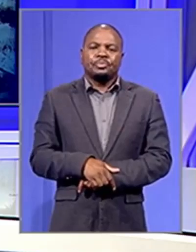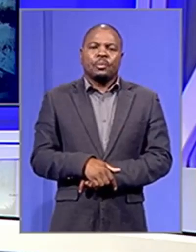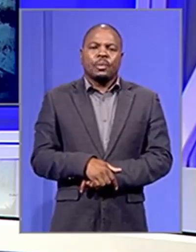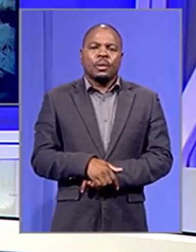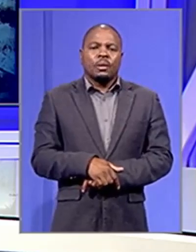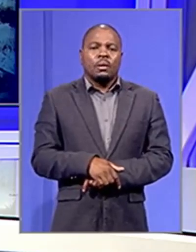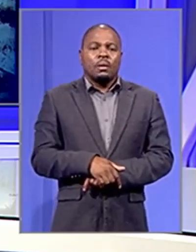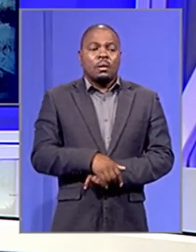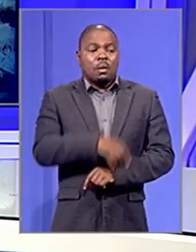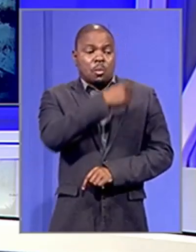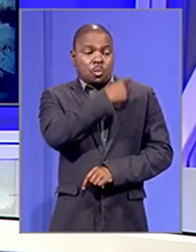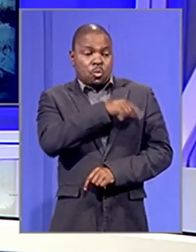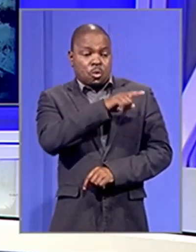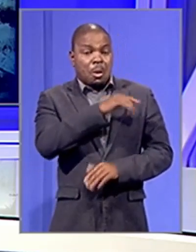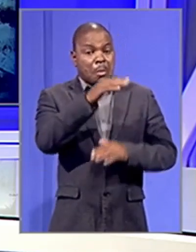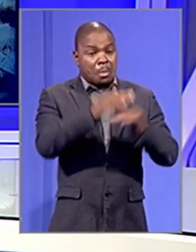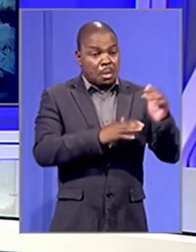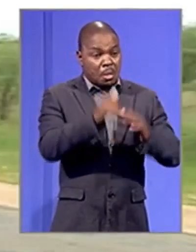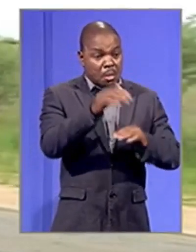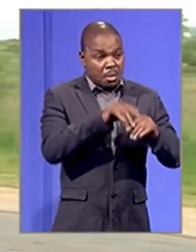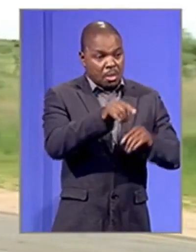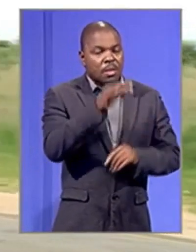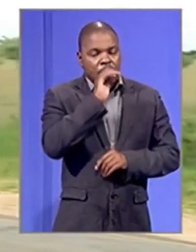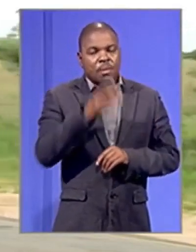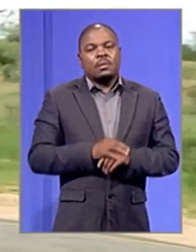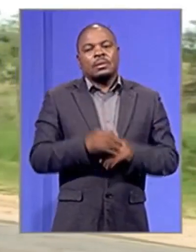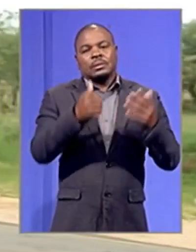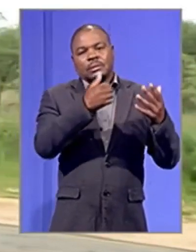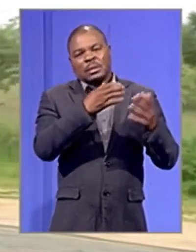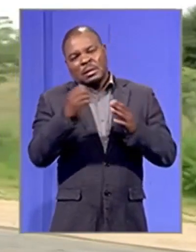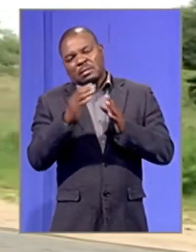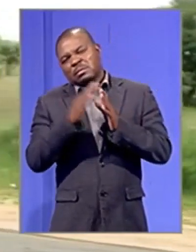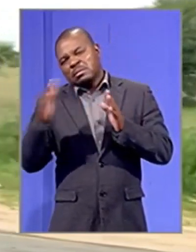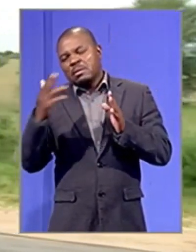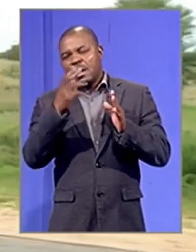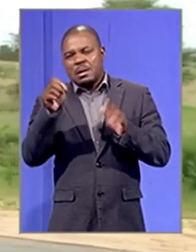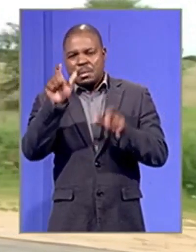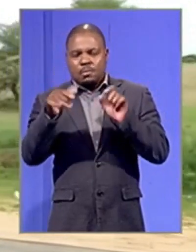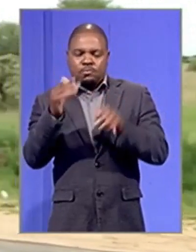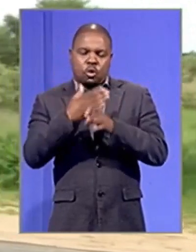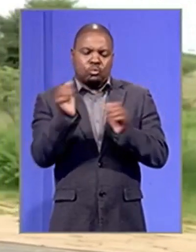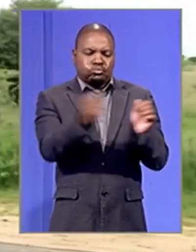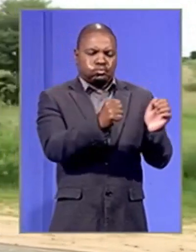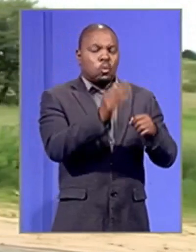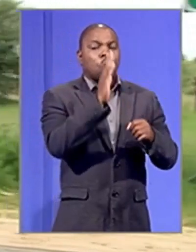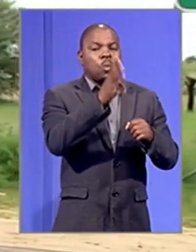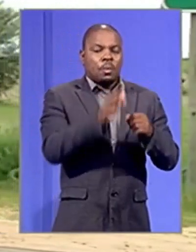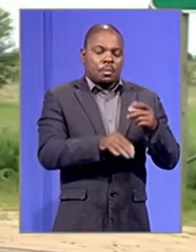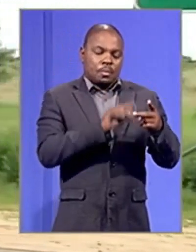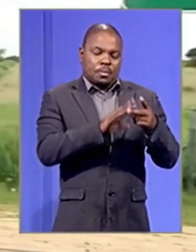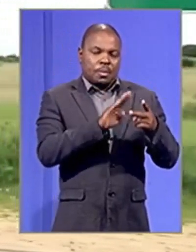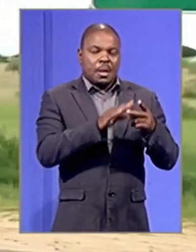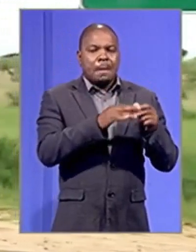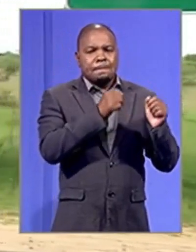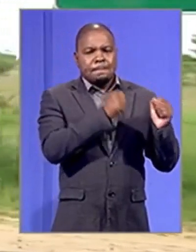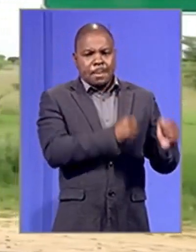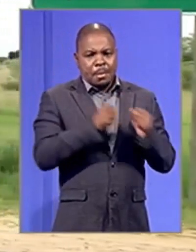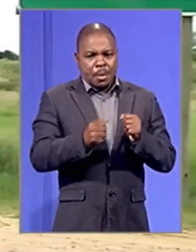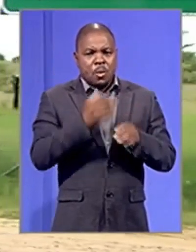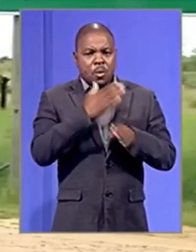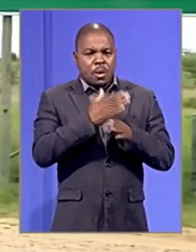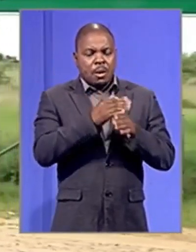Fa go agiwa bookelo jono, batho ba le magareng ga 680 ba tlile go thapiwa, mme go tlile go thapiwa leruri batho ba le